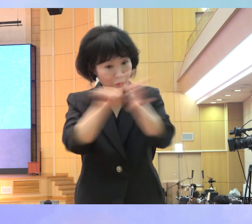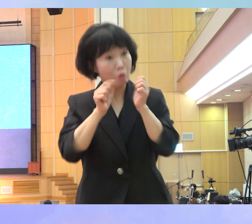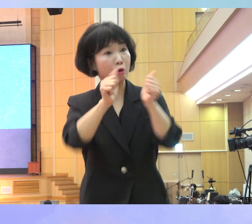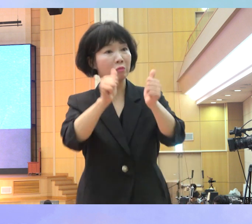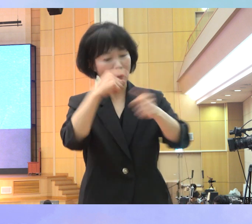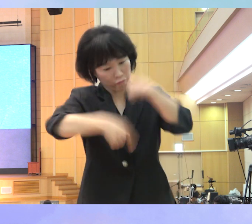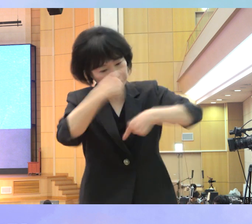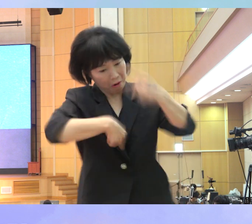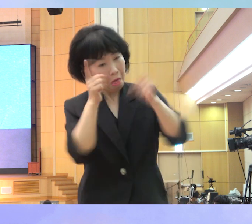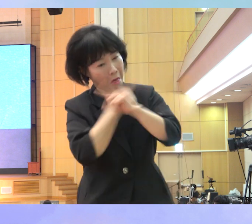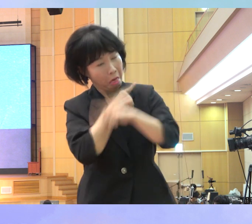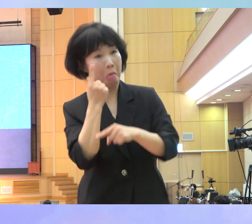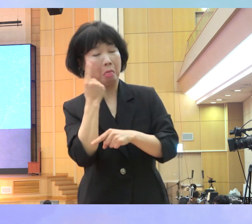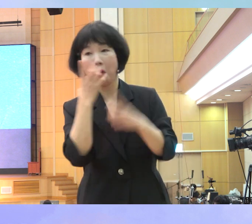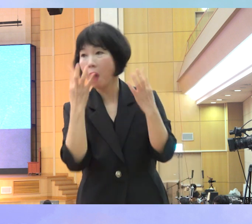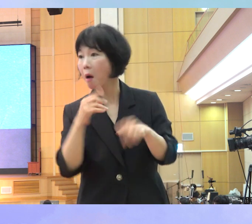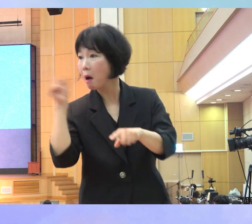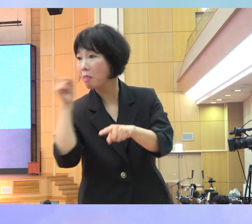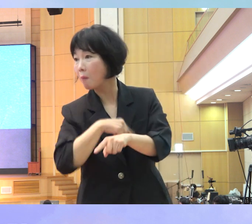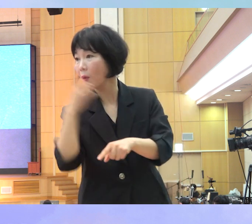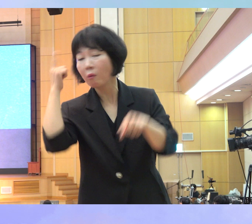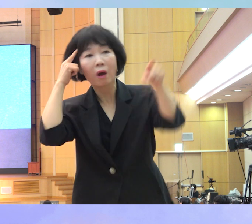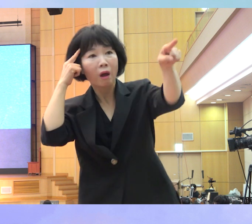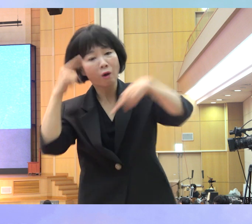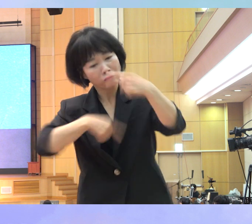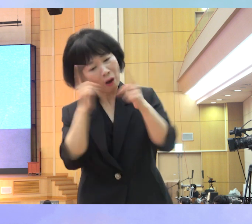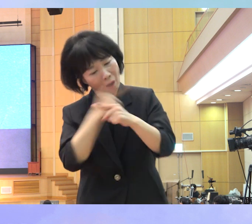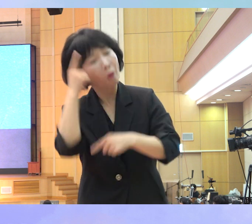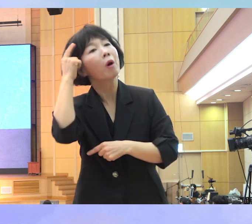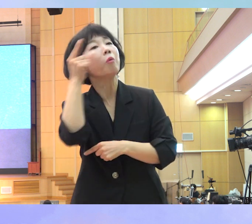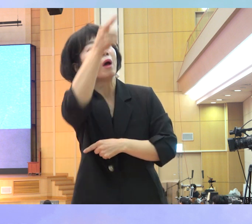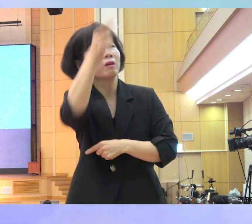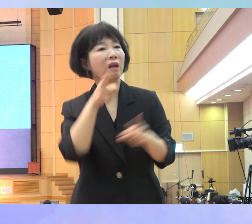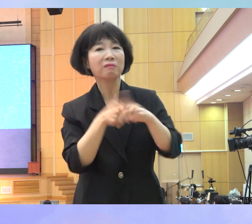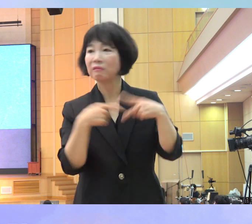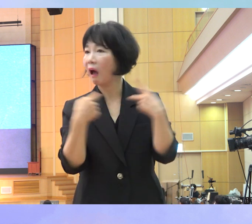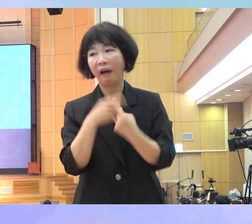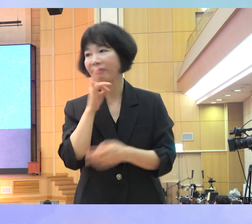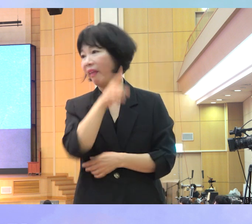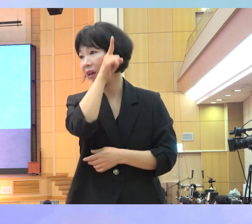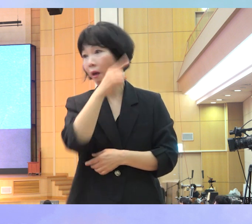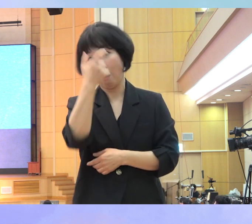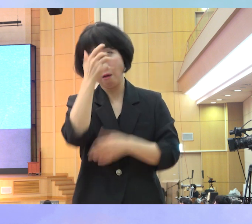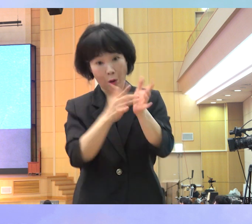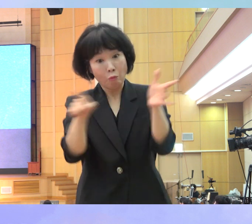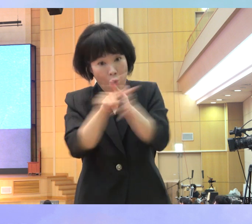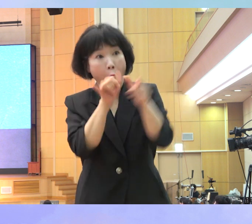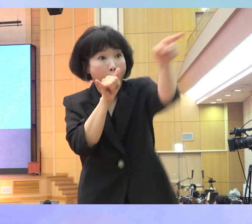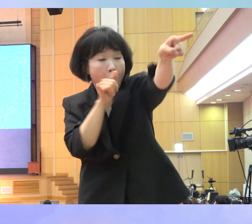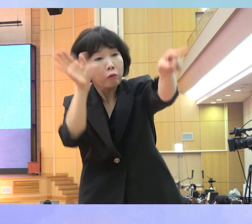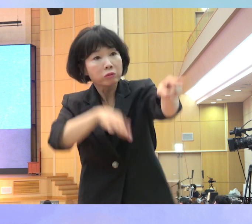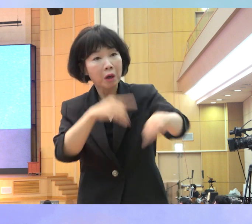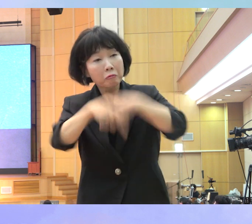이렇게 되기 때문에 중요한 건, 우리 크리스천들은 그런 말 하면 안 돼요.